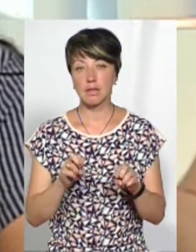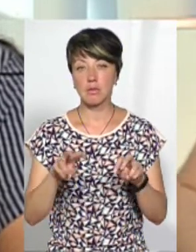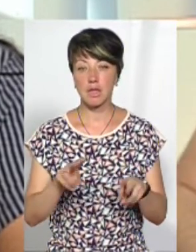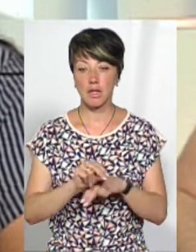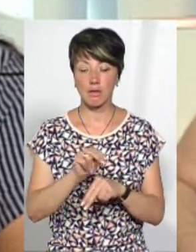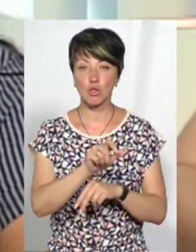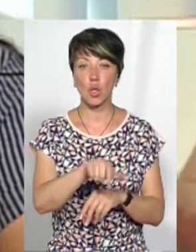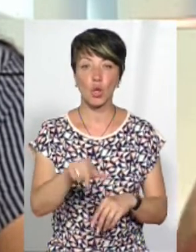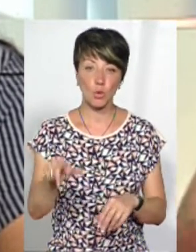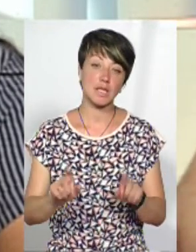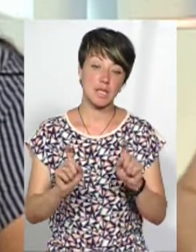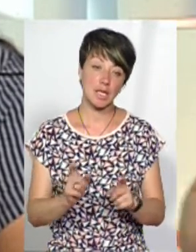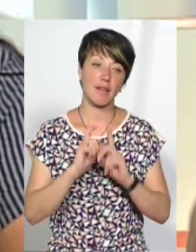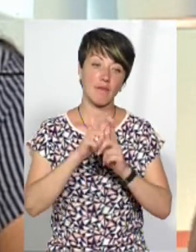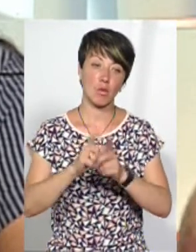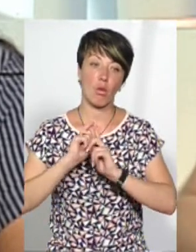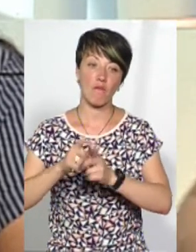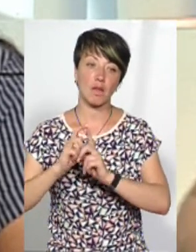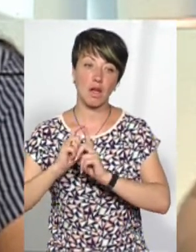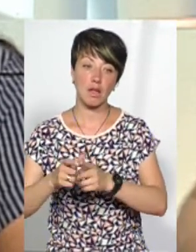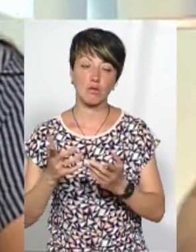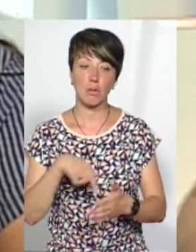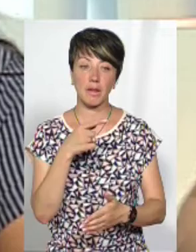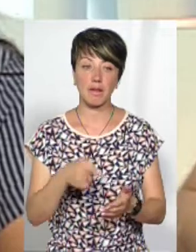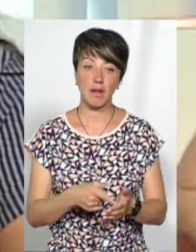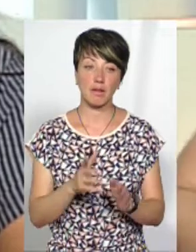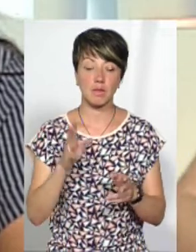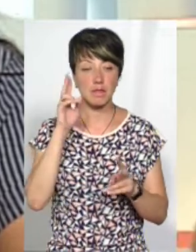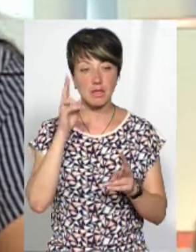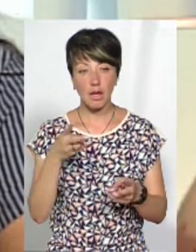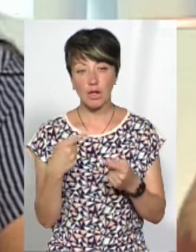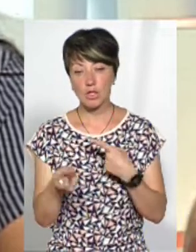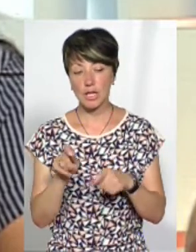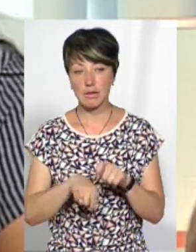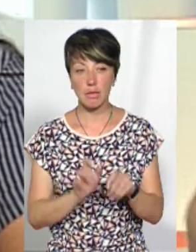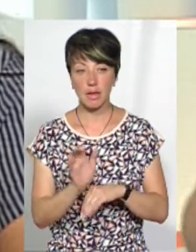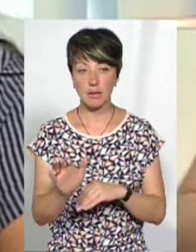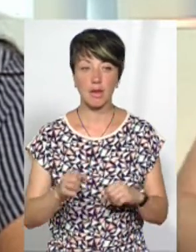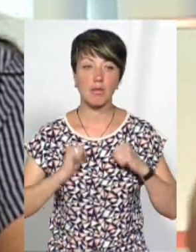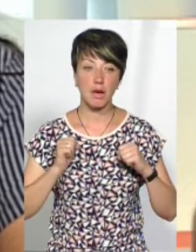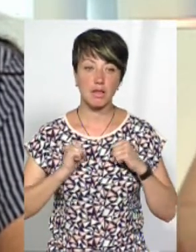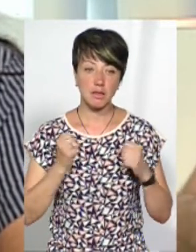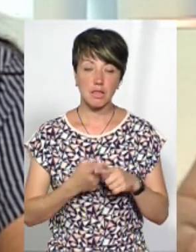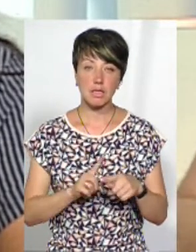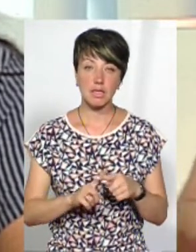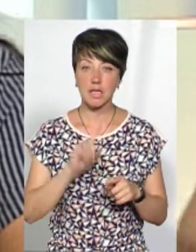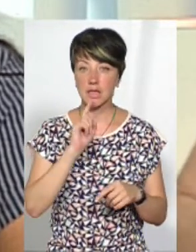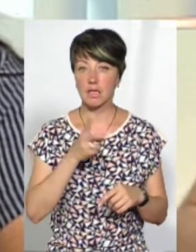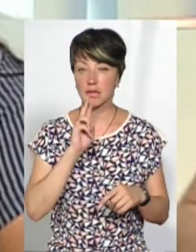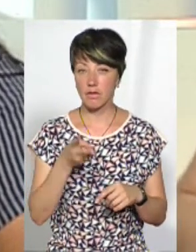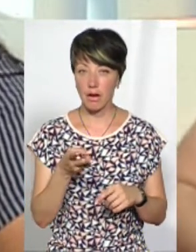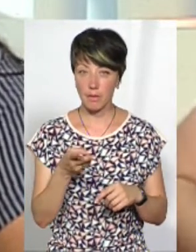спеціально навчені люди сидіти, відповідати, якщо якісь питання не будуть знати, передавати іншим експертам. І ми намагаємося от за от